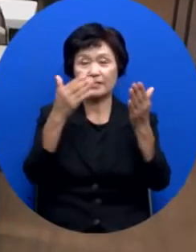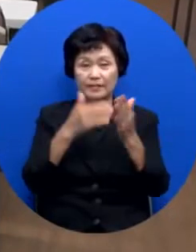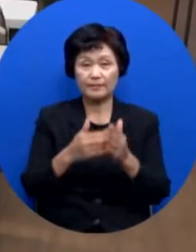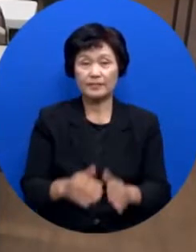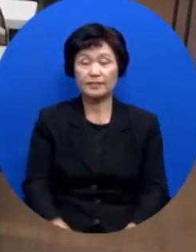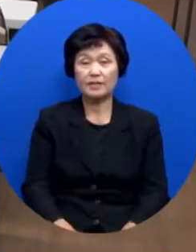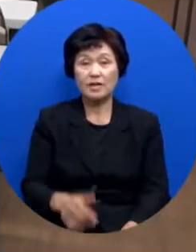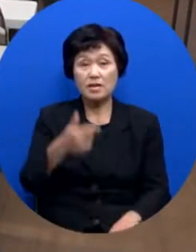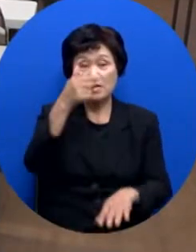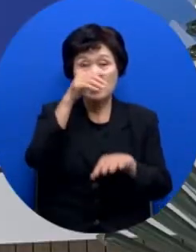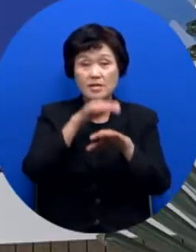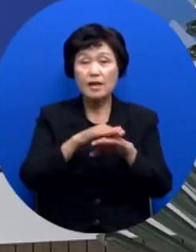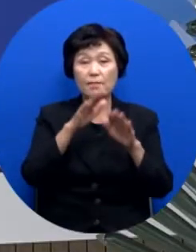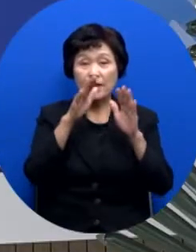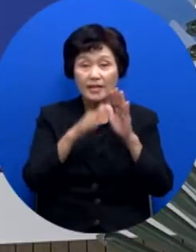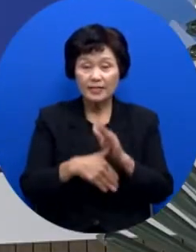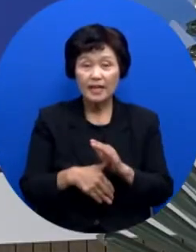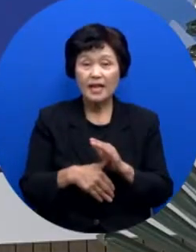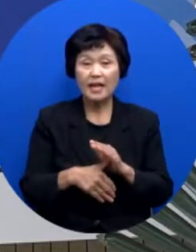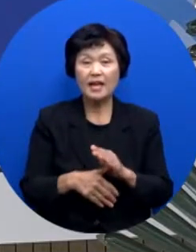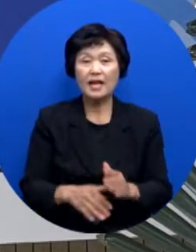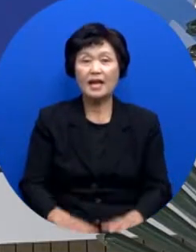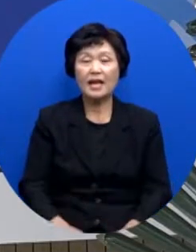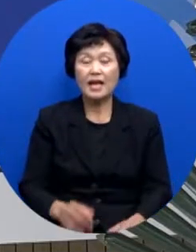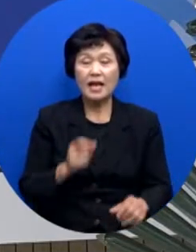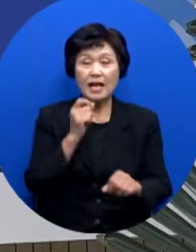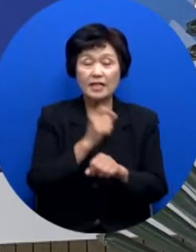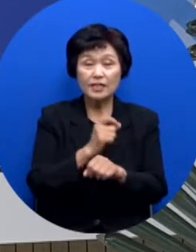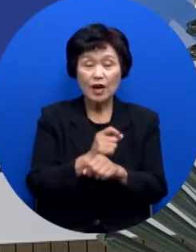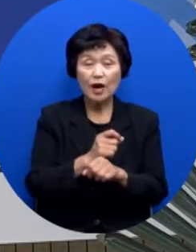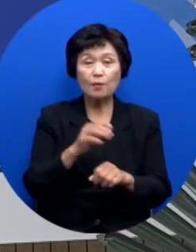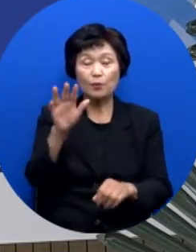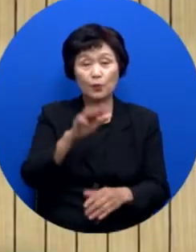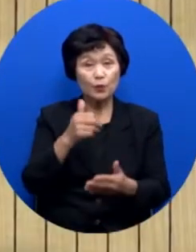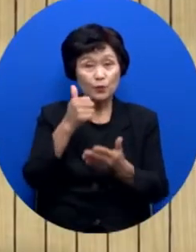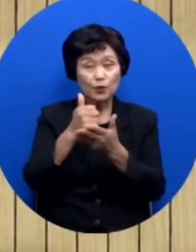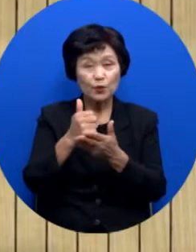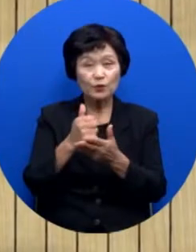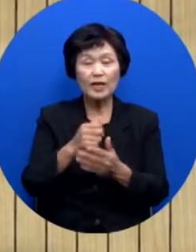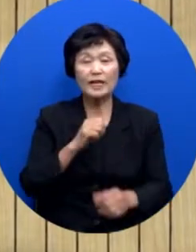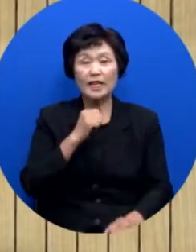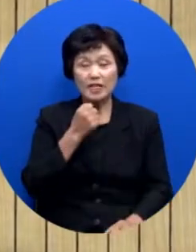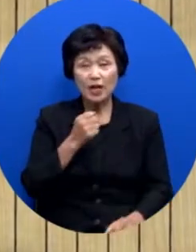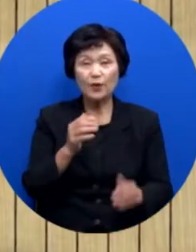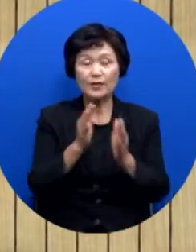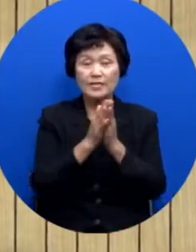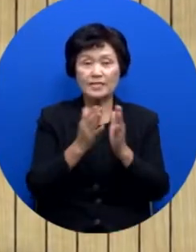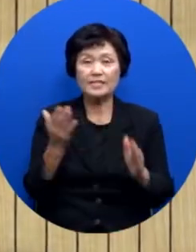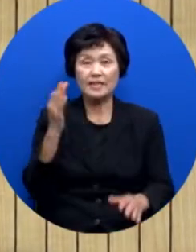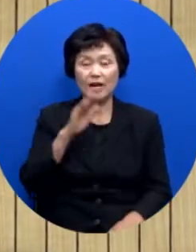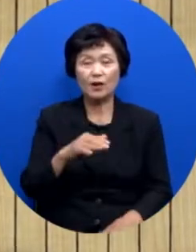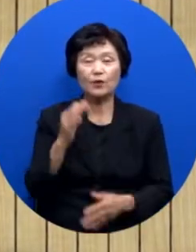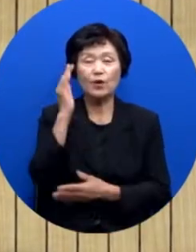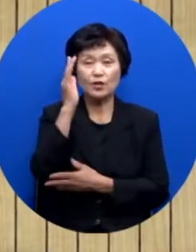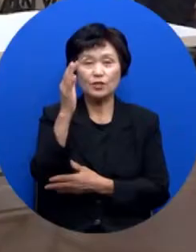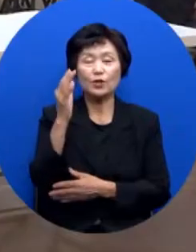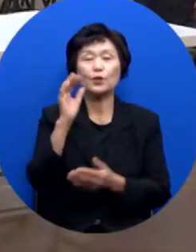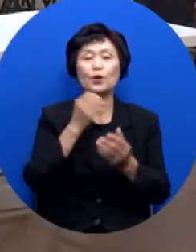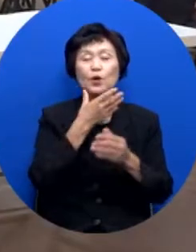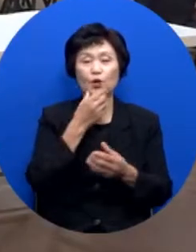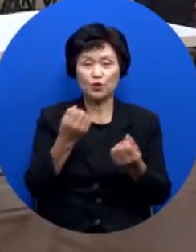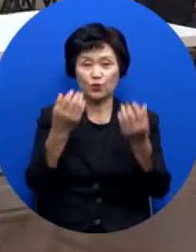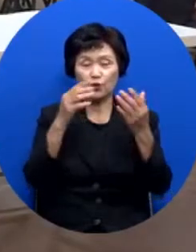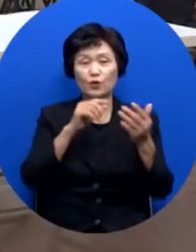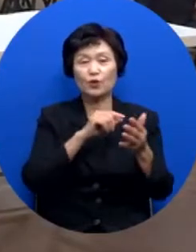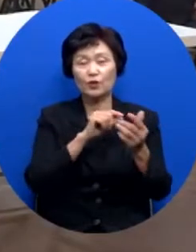일부 예배에서는 KWMF 이근희 사무총장의 사회로 세중앙교회 황덕영 목사가 설교와 축도를 전했습니다.